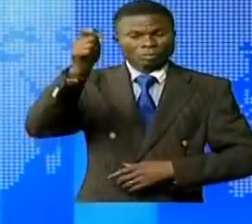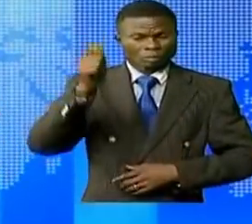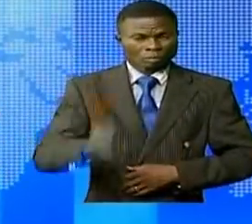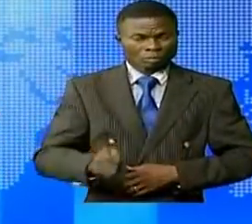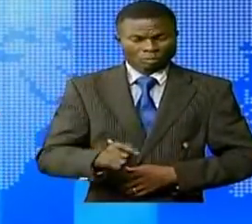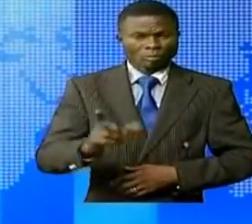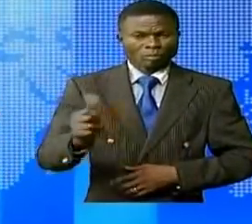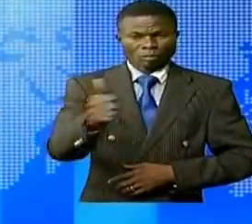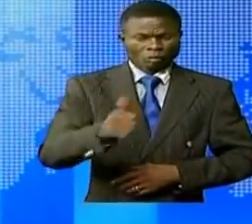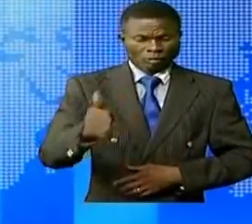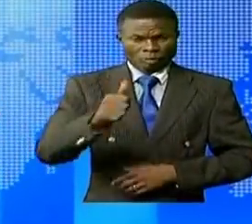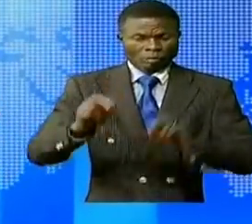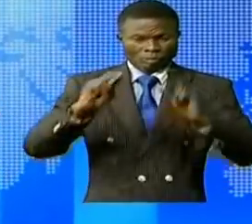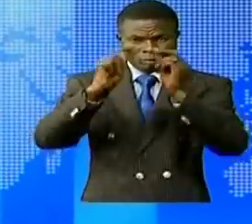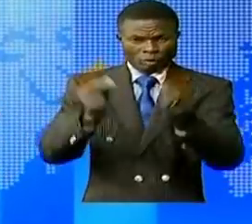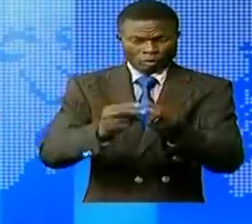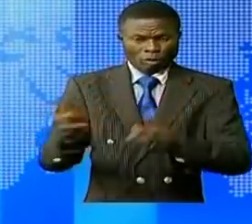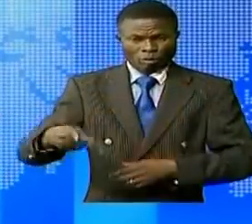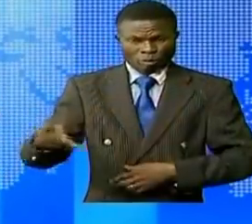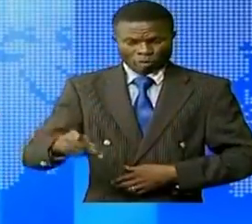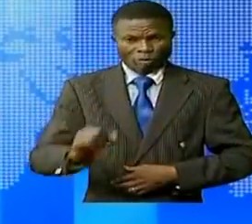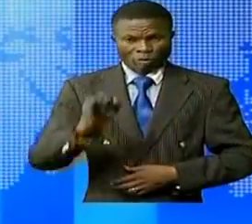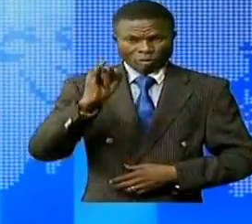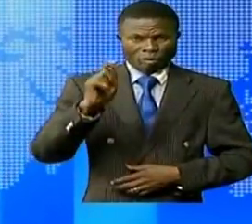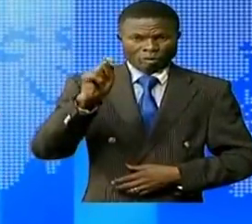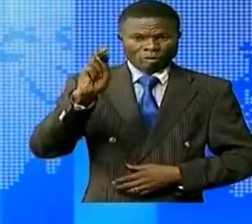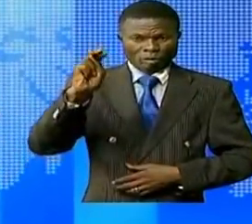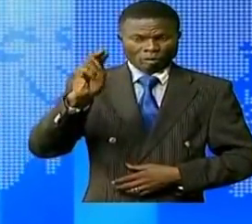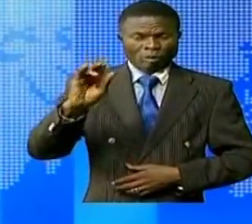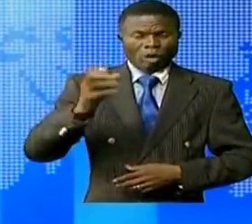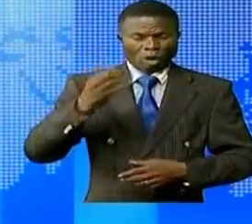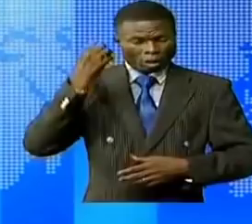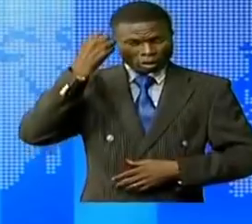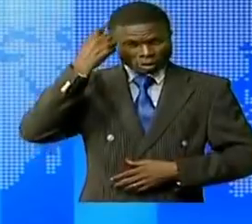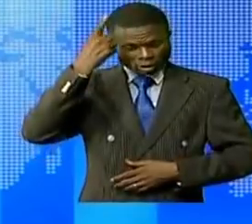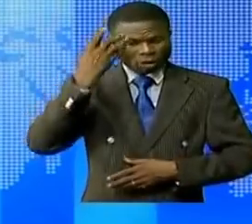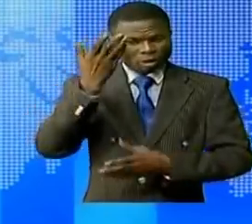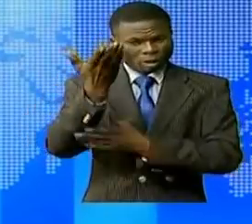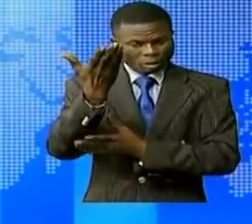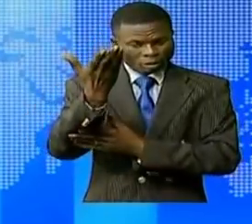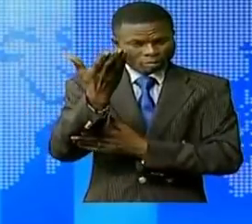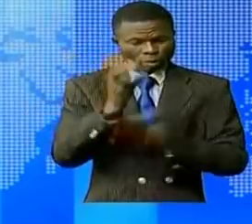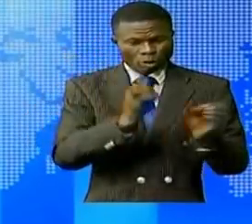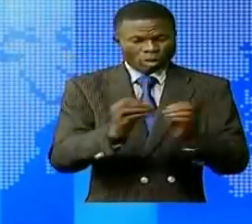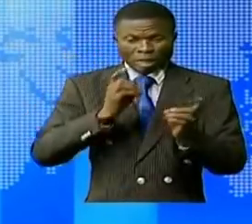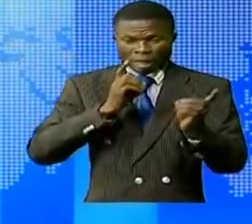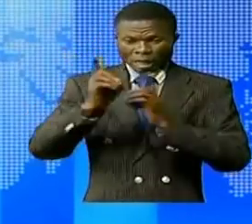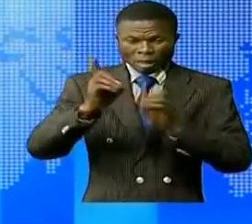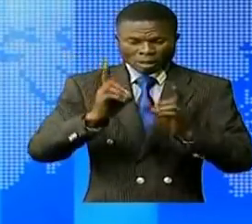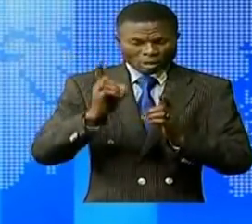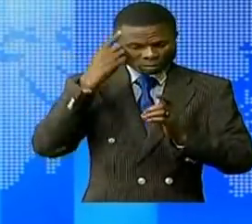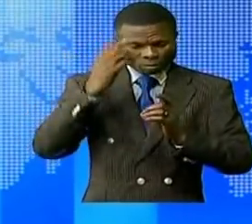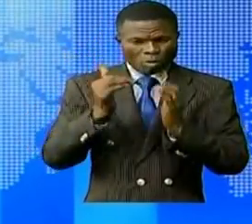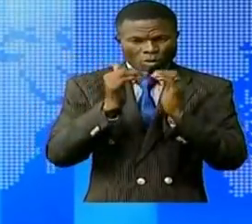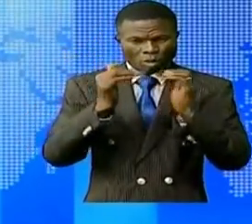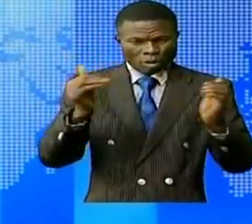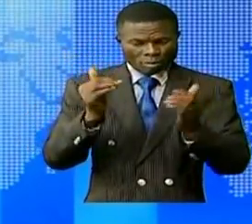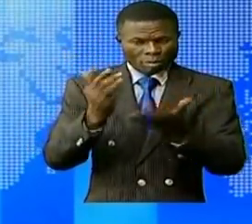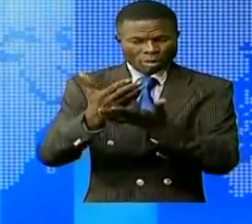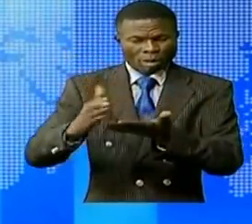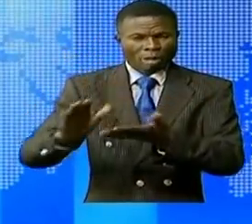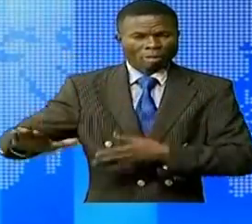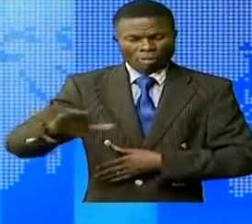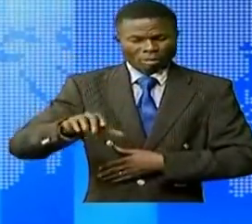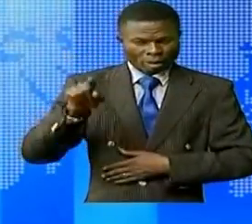qui composent la province de l'Ituri l'ont compris. Elle lance un appel à l'organisation d'un dialogue pour le retour de la paix dans cette partie